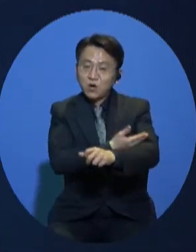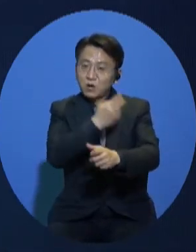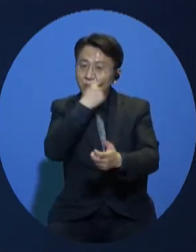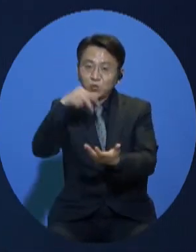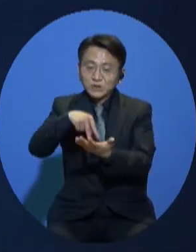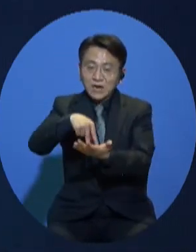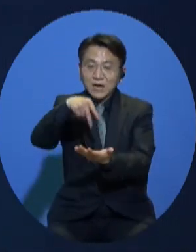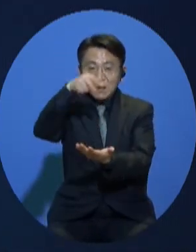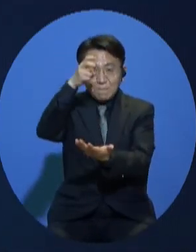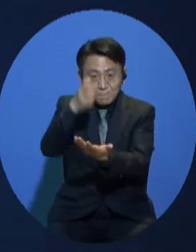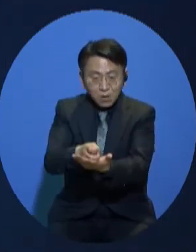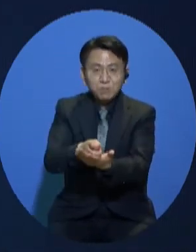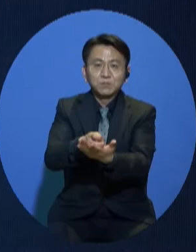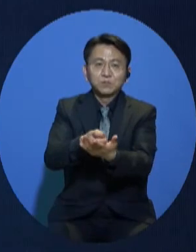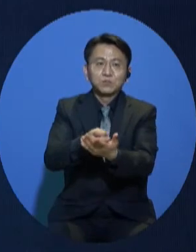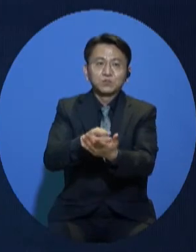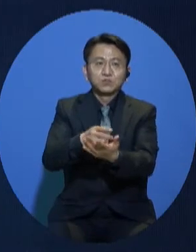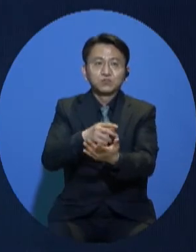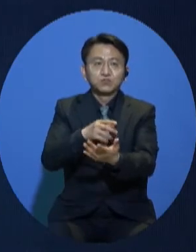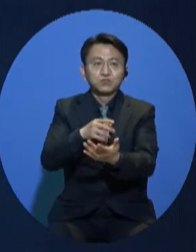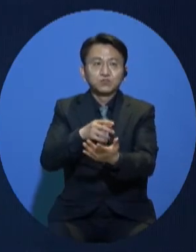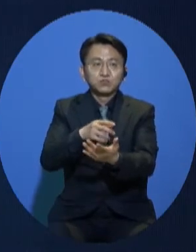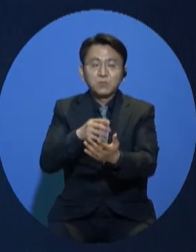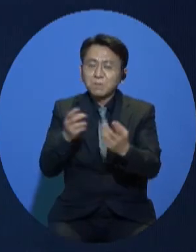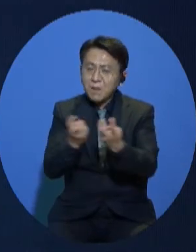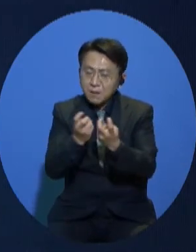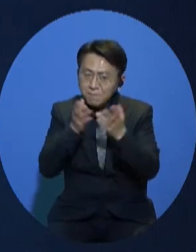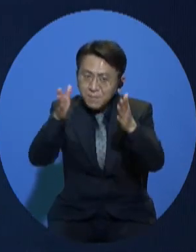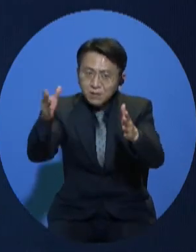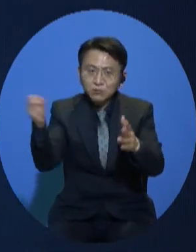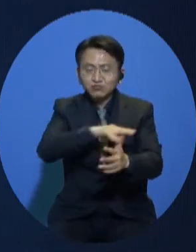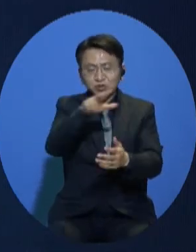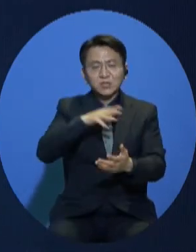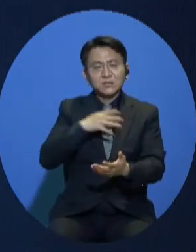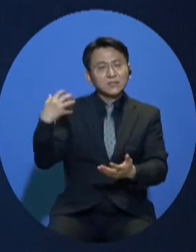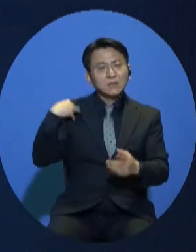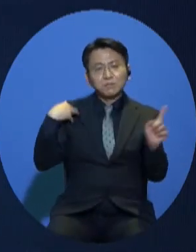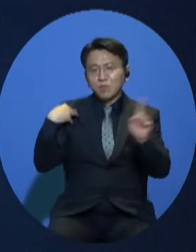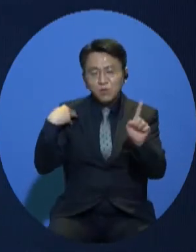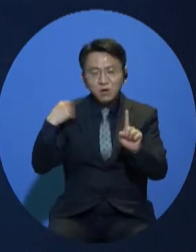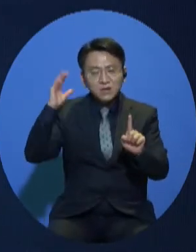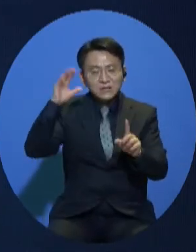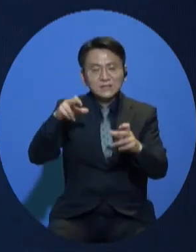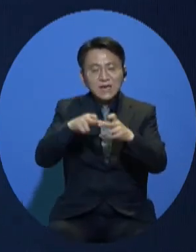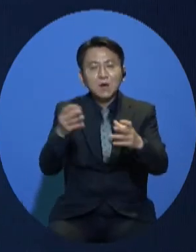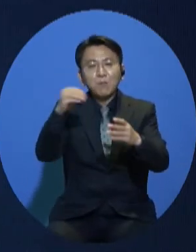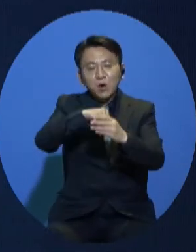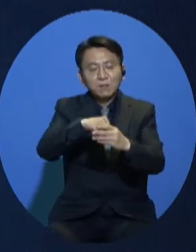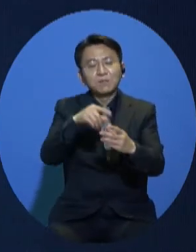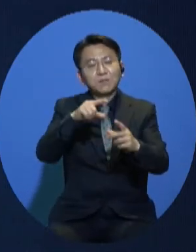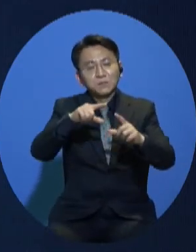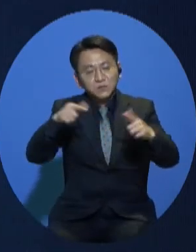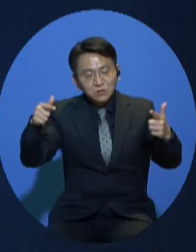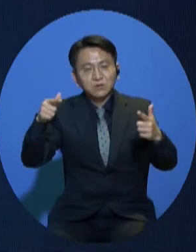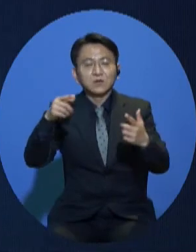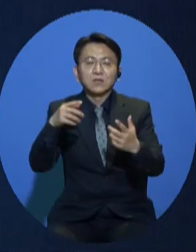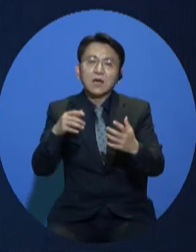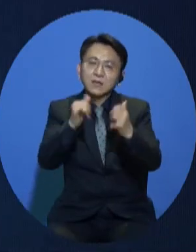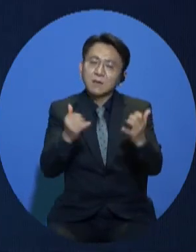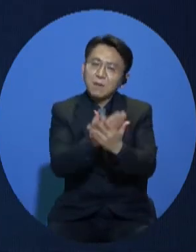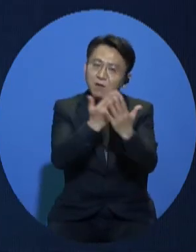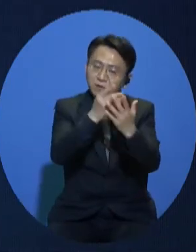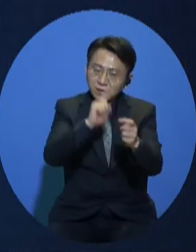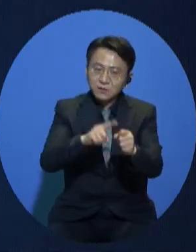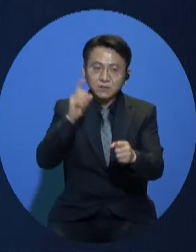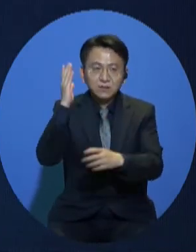제정 방향과 우리의 과제라는 주제로 좀 더 장애 포괄적 사회를 위한 다양한 얘기를 청해 듣고자 하는데요. 오늘